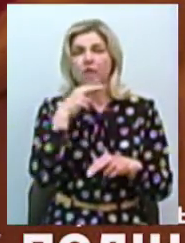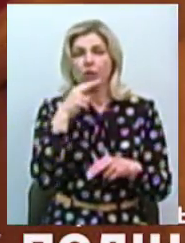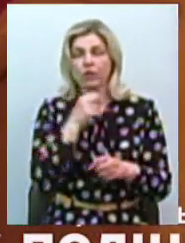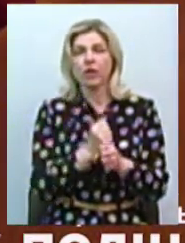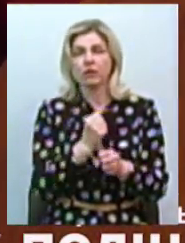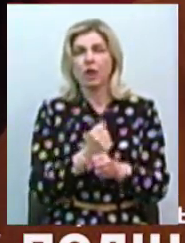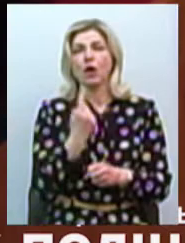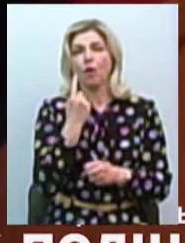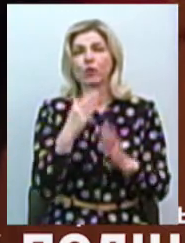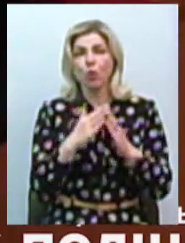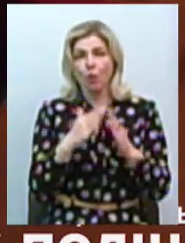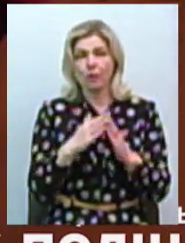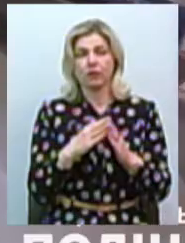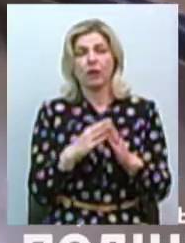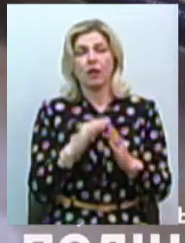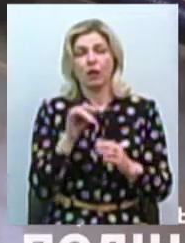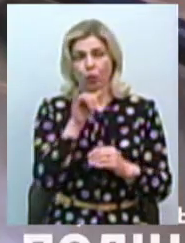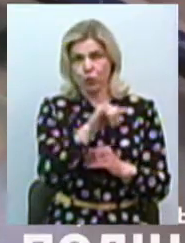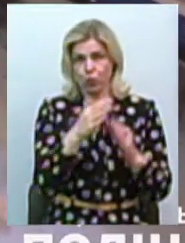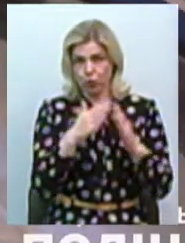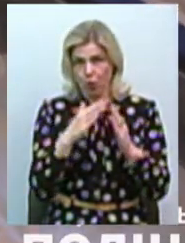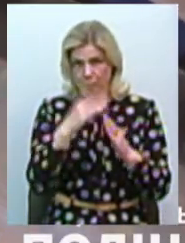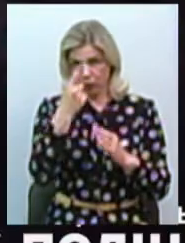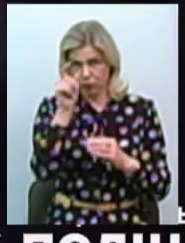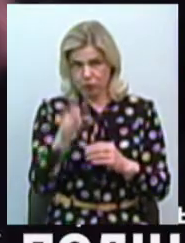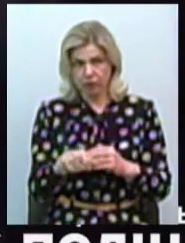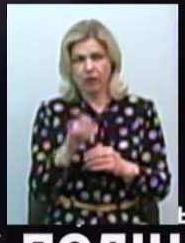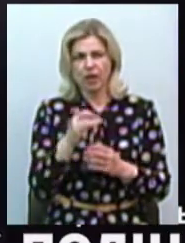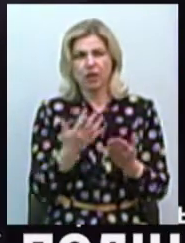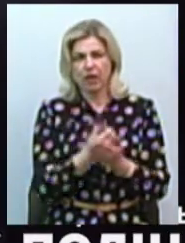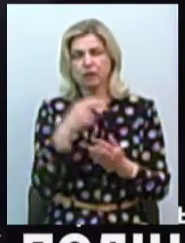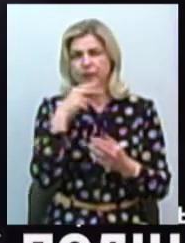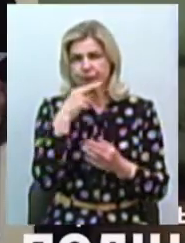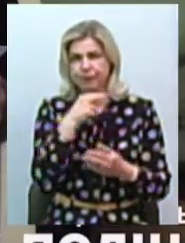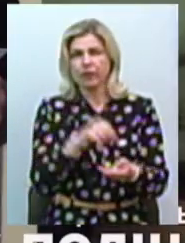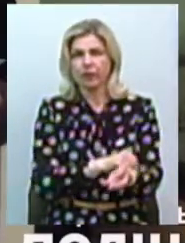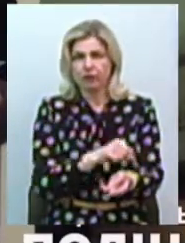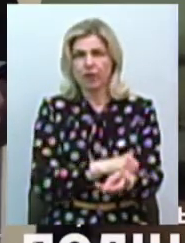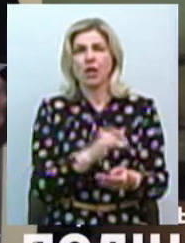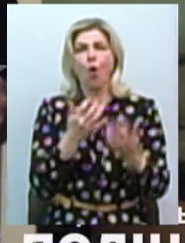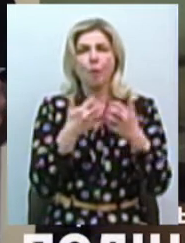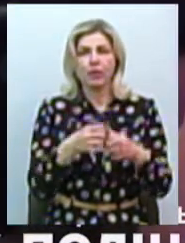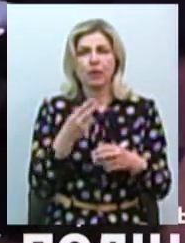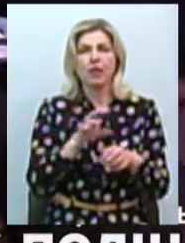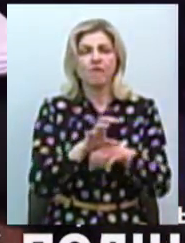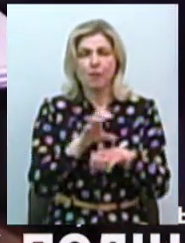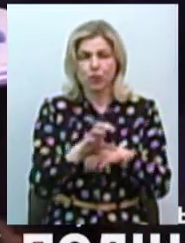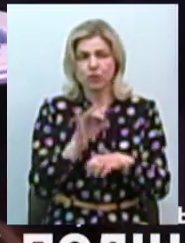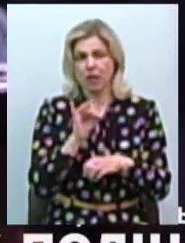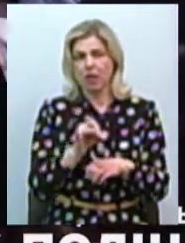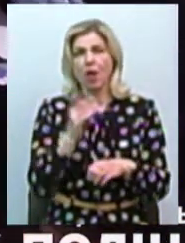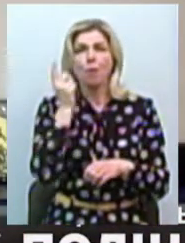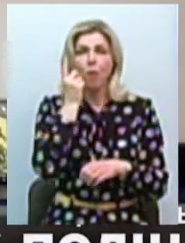вдома в одного з ділків. Тут поліцейські знайшли та вилучили фасований амфетамін, обладнання для його виготовлення, мобільні телефони та банківські